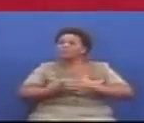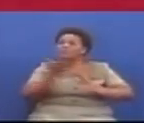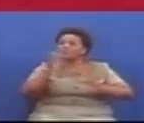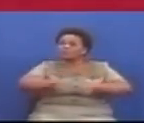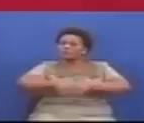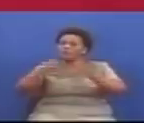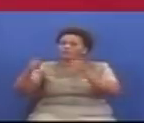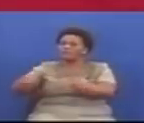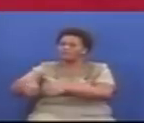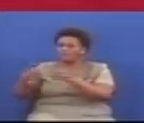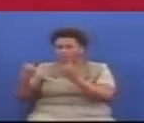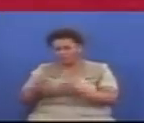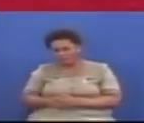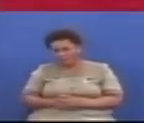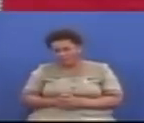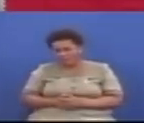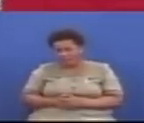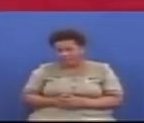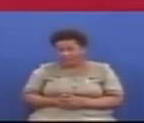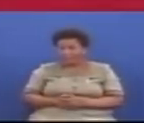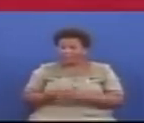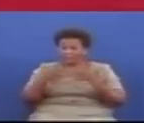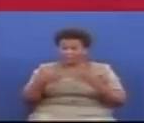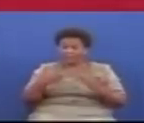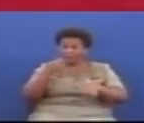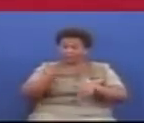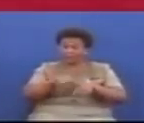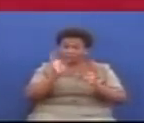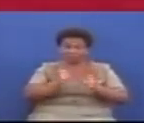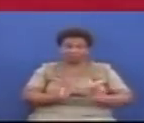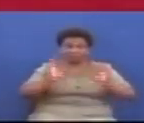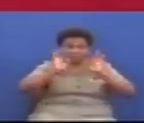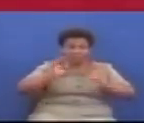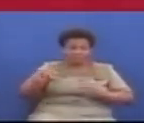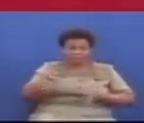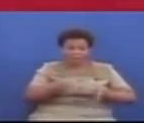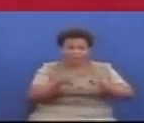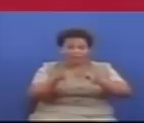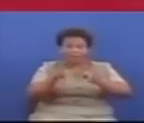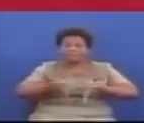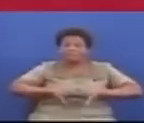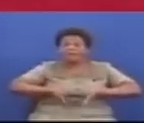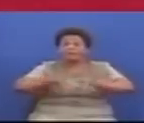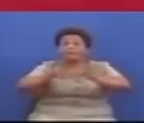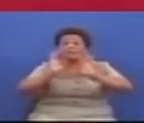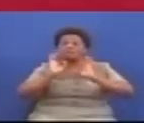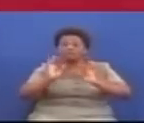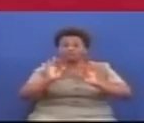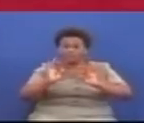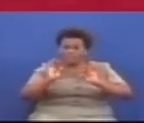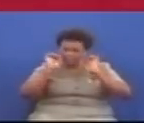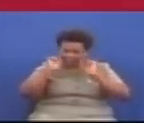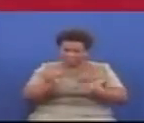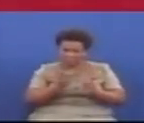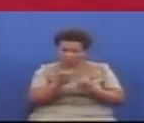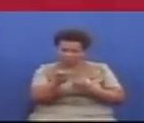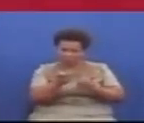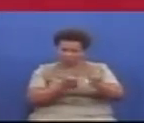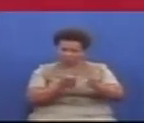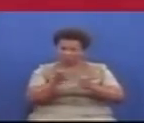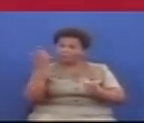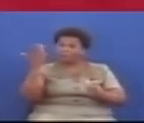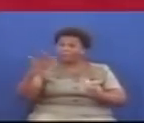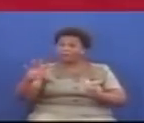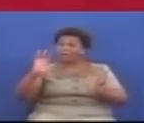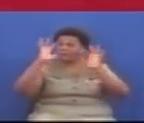tutaiangalia kwa macho mawili ili kuhakikisha kwamba wakati tunaboresha barabara zetu vizuri, lakini swala la kucontrol maji hasa maji ya mvua tunalifanya ili barabara